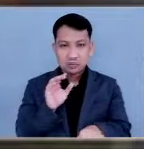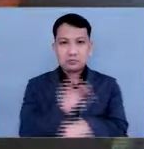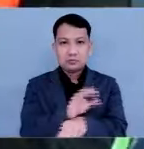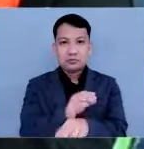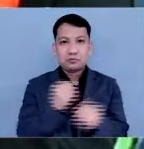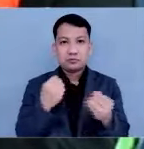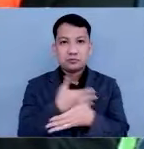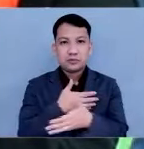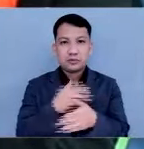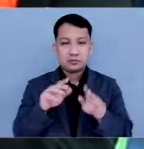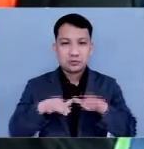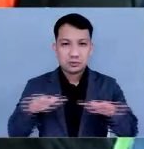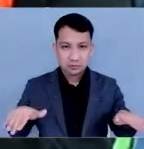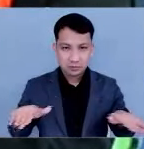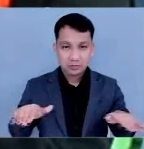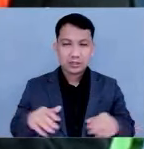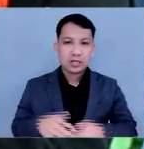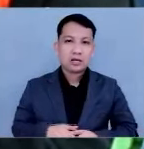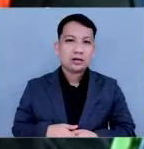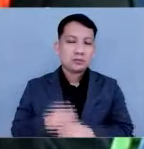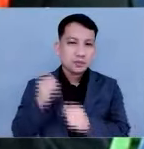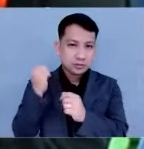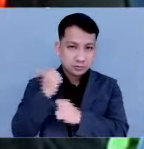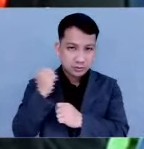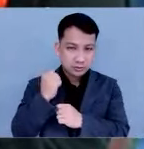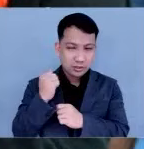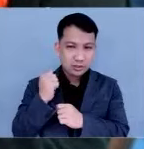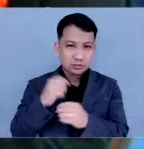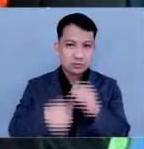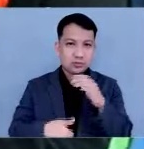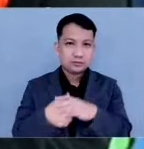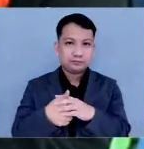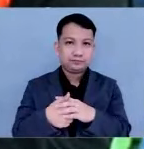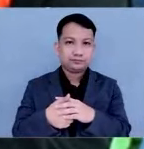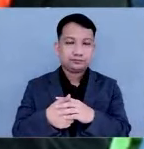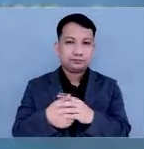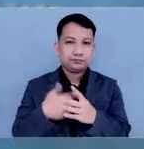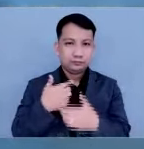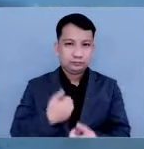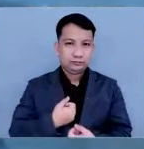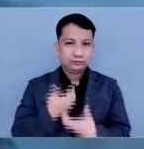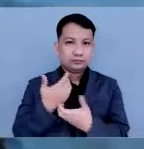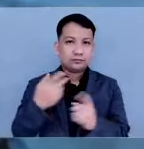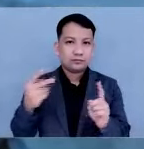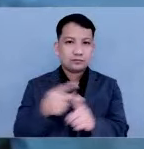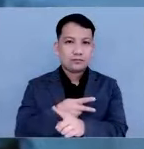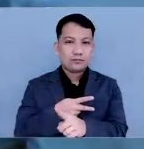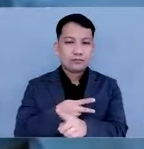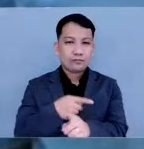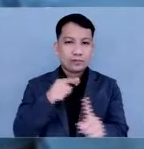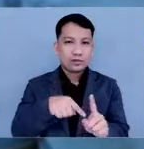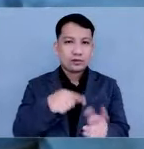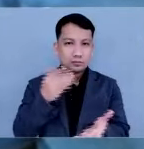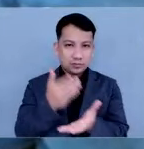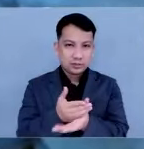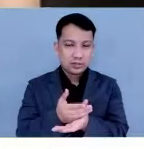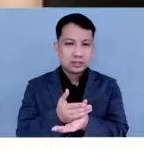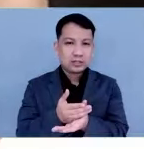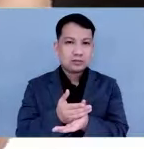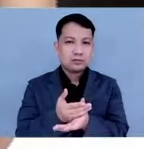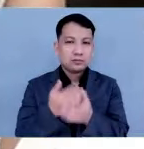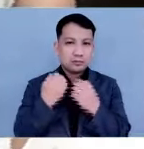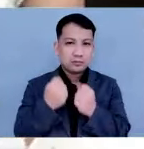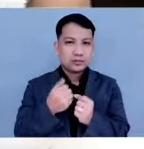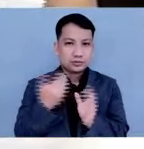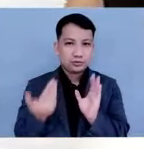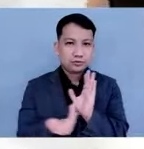bata. Umaasa ang mga otoridad na magkakaroon ng sapat na lakas ng loob ang mga biktima para mapatibay ang kaso laban sa pastor.